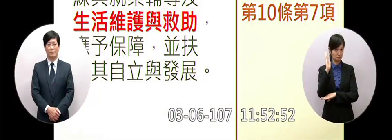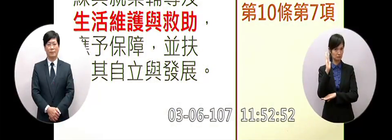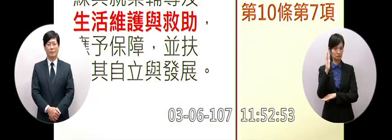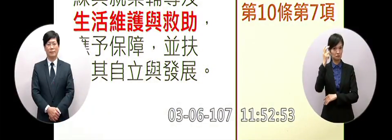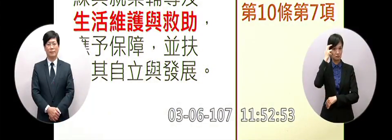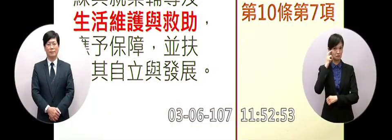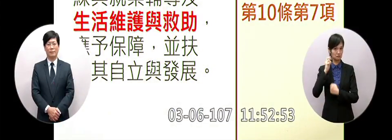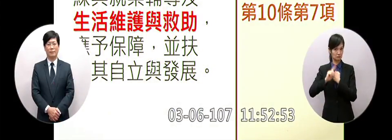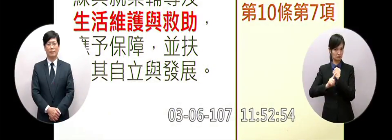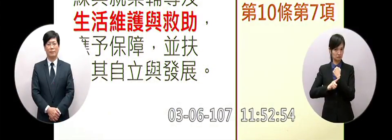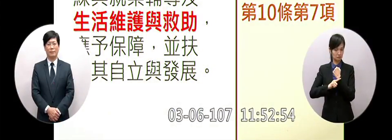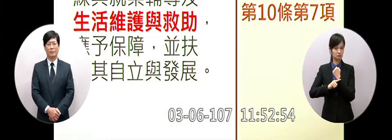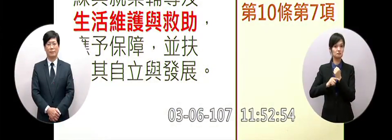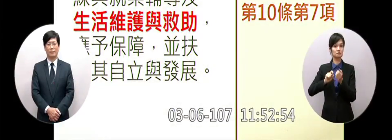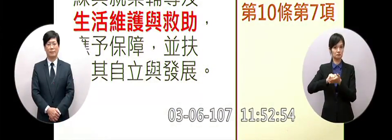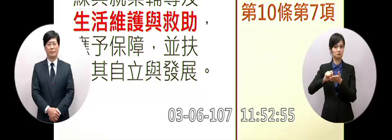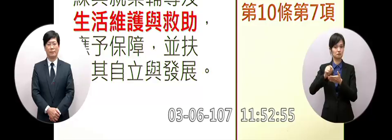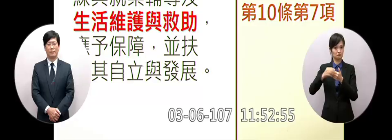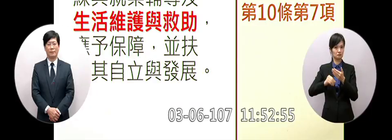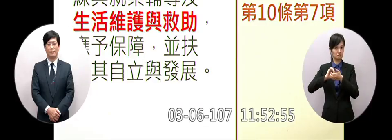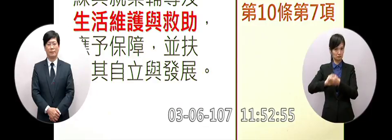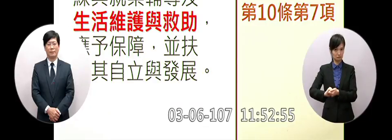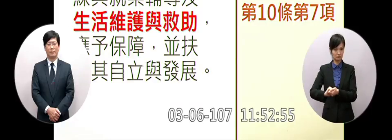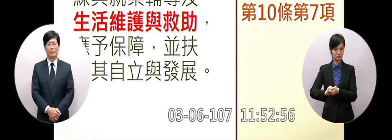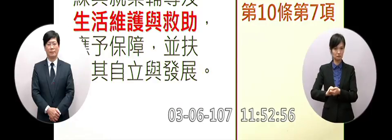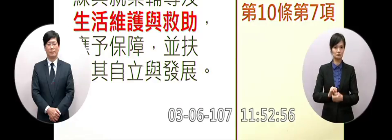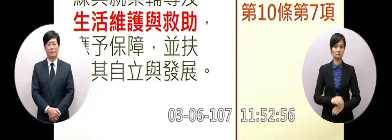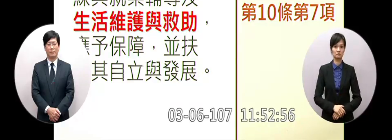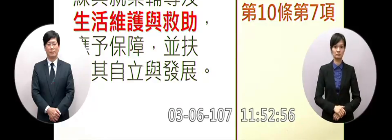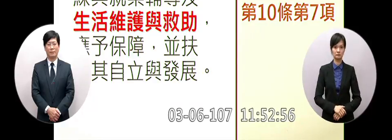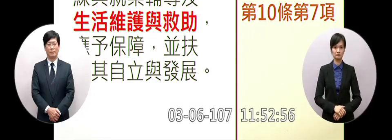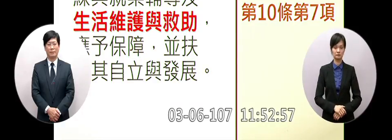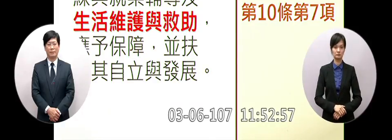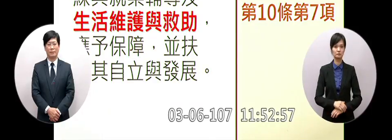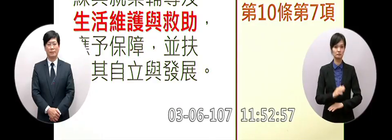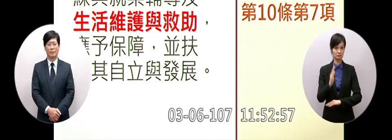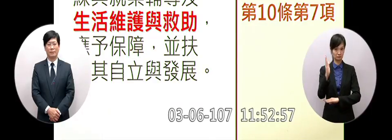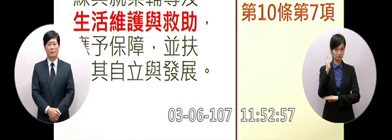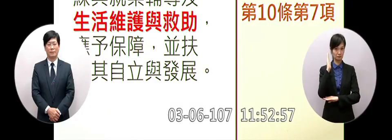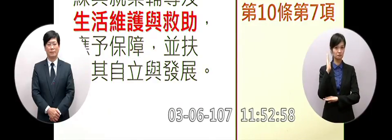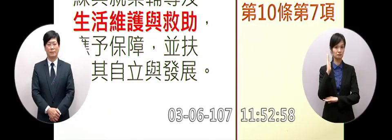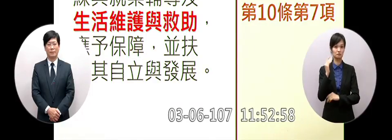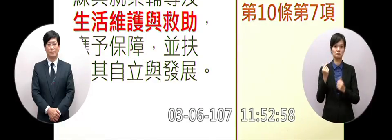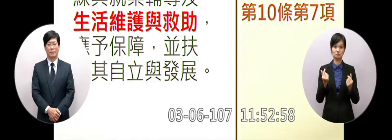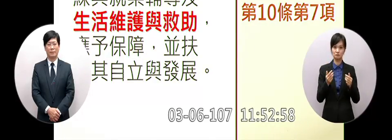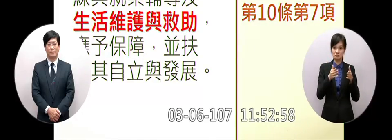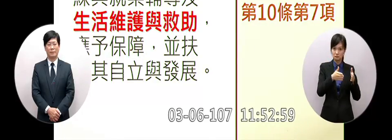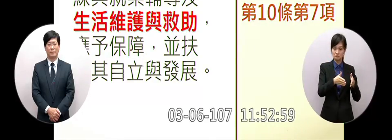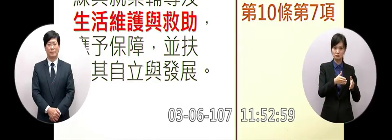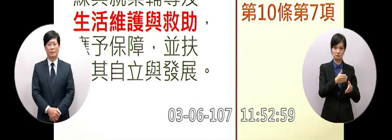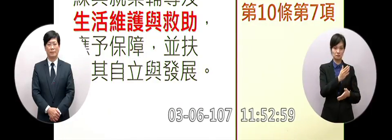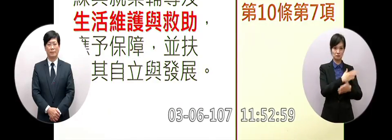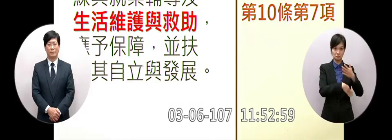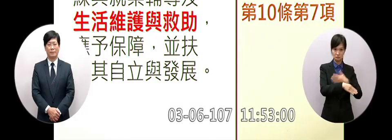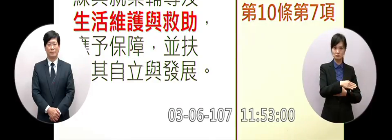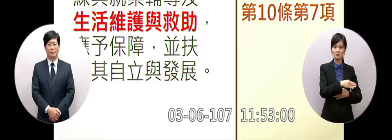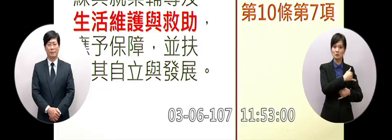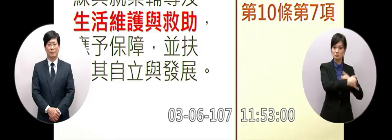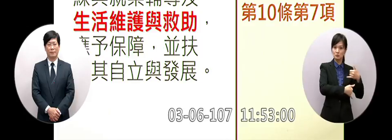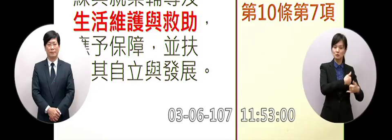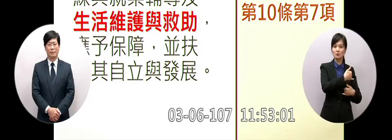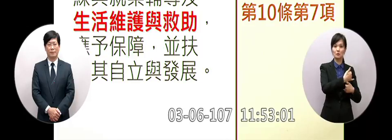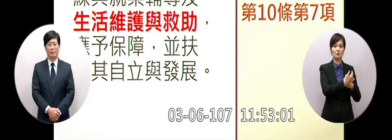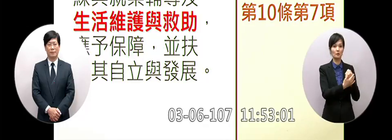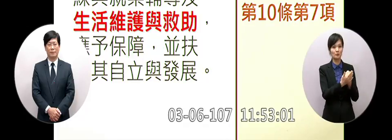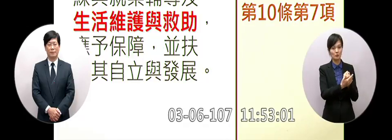法明明规定就是说政府的相关责任，这里面包括很重要的生活维护跟救助，这是在我们